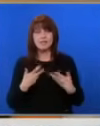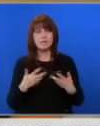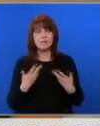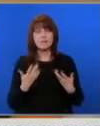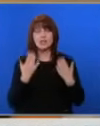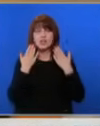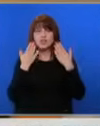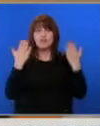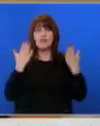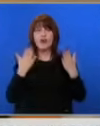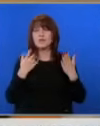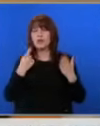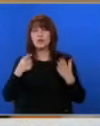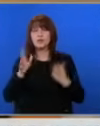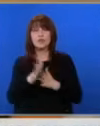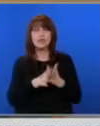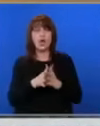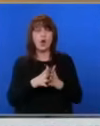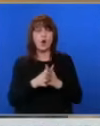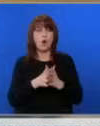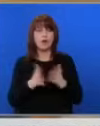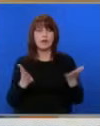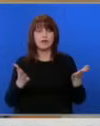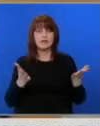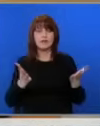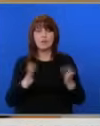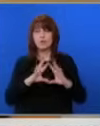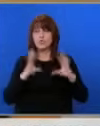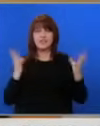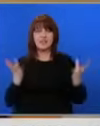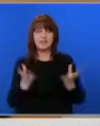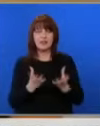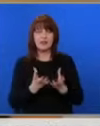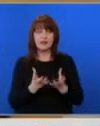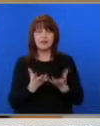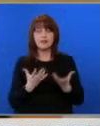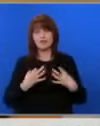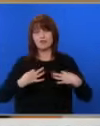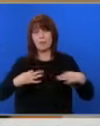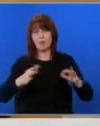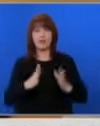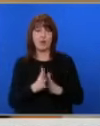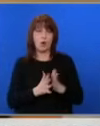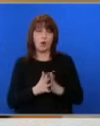Искаме да живеем като всички хора в Европа, всички е били свят, всички хора свободни.